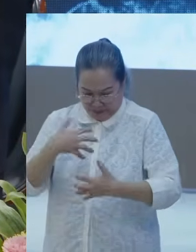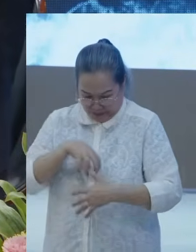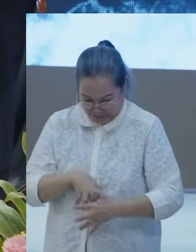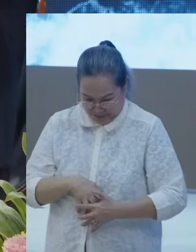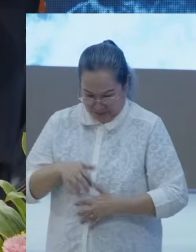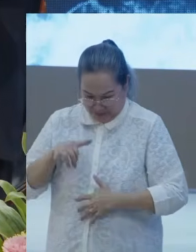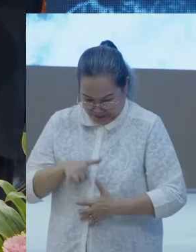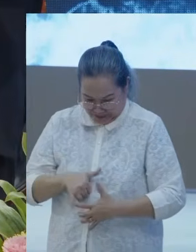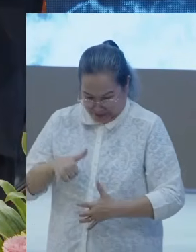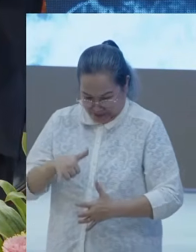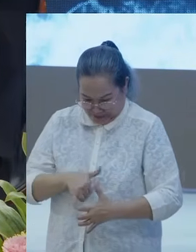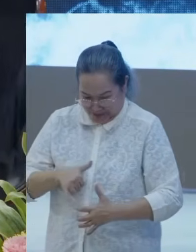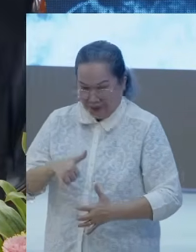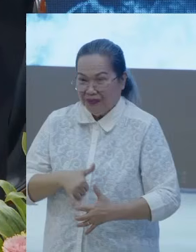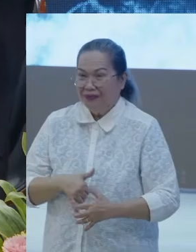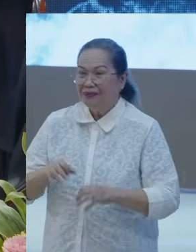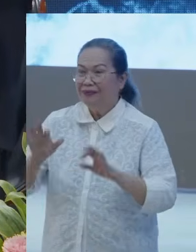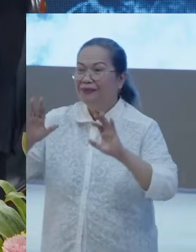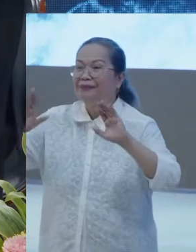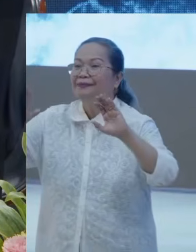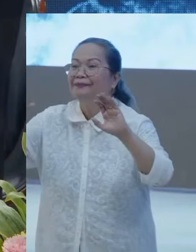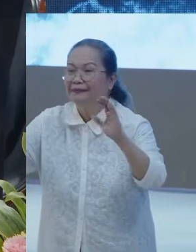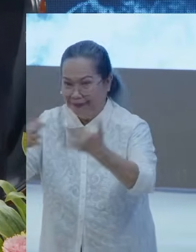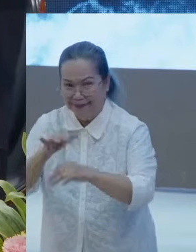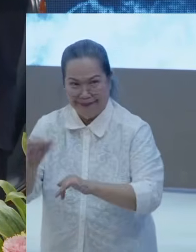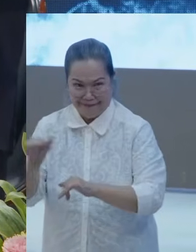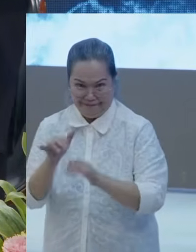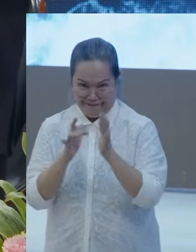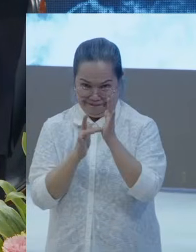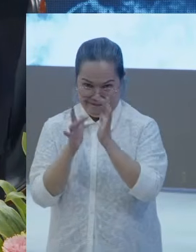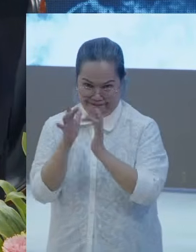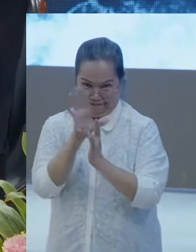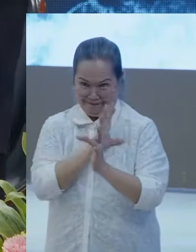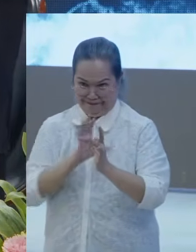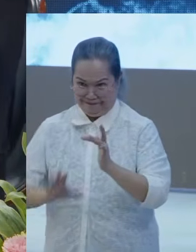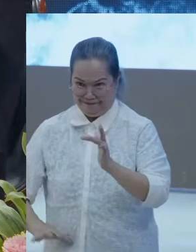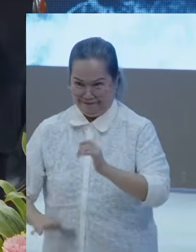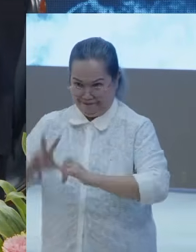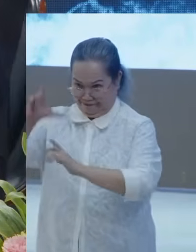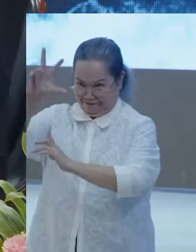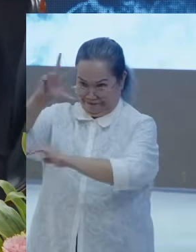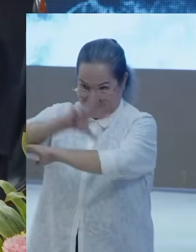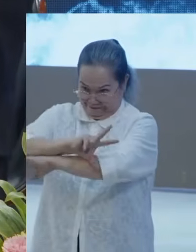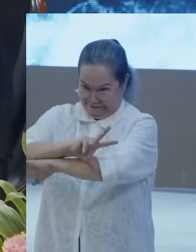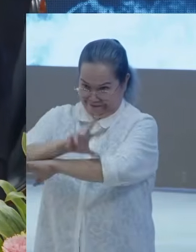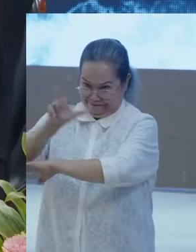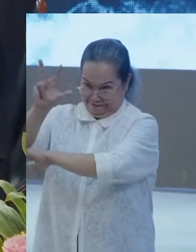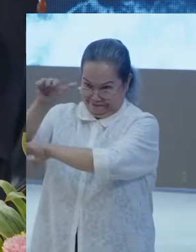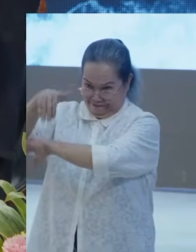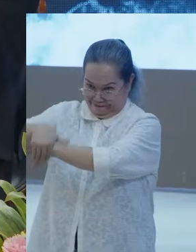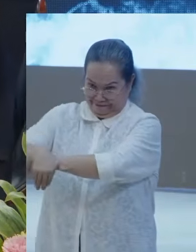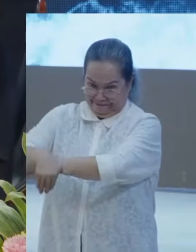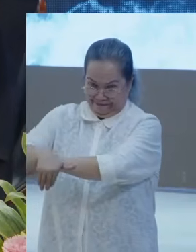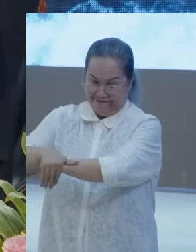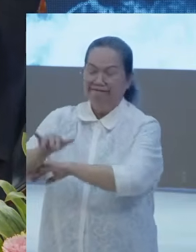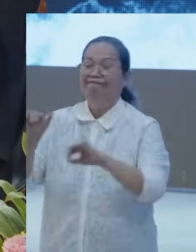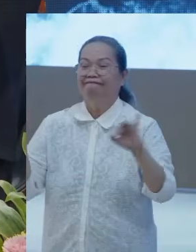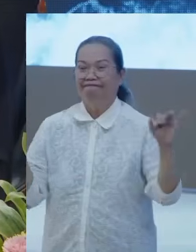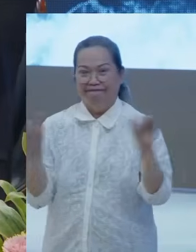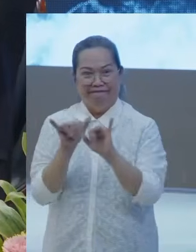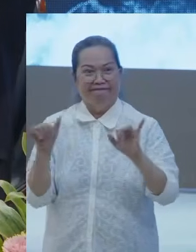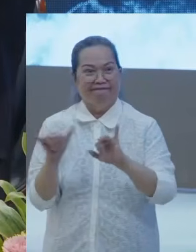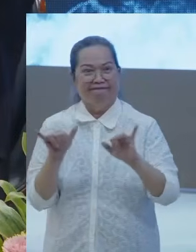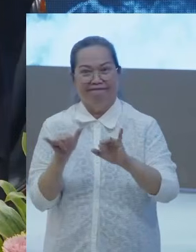3 nights in the heart of the earth ay consistent. Wala pong inconsistency sa Biblia.